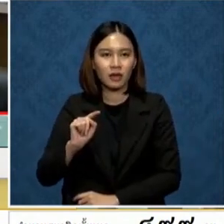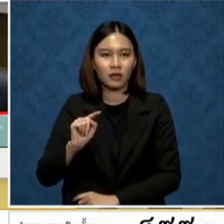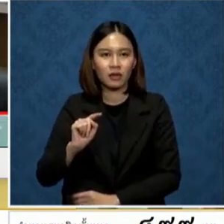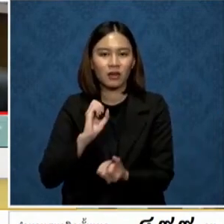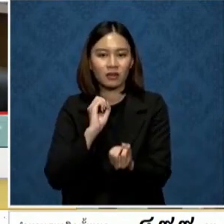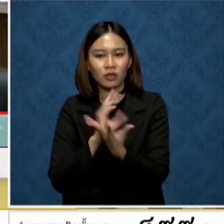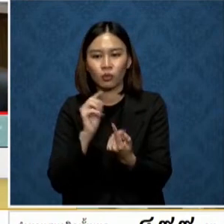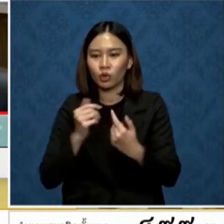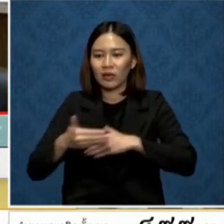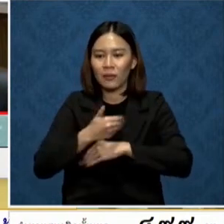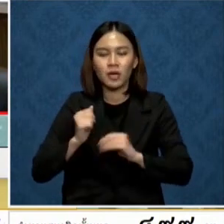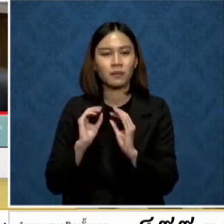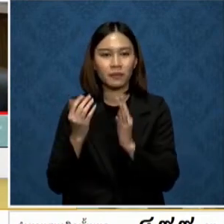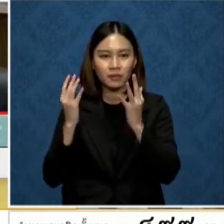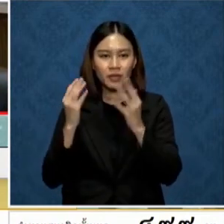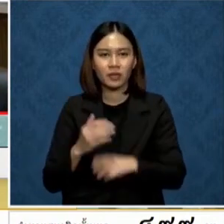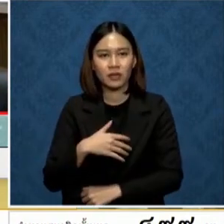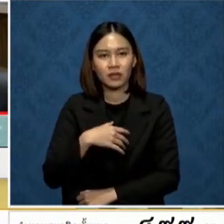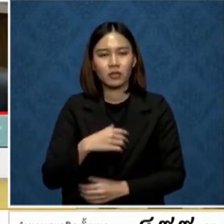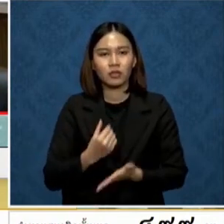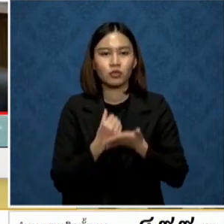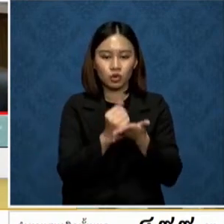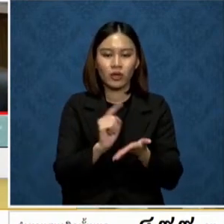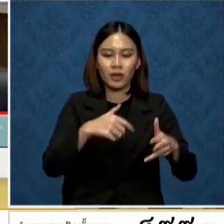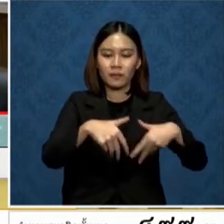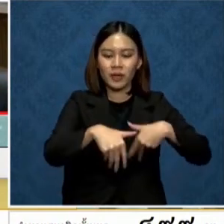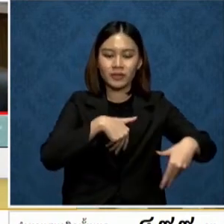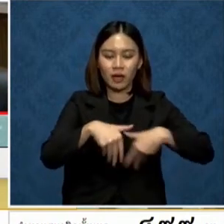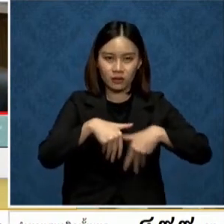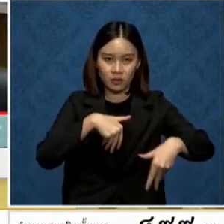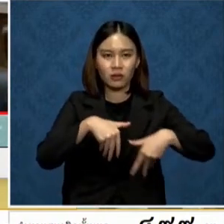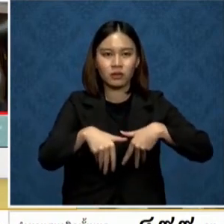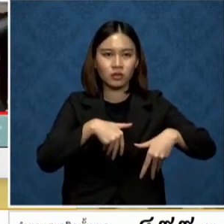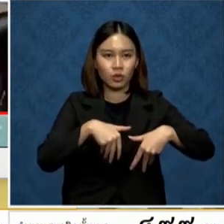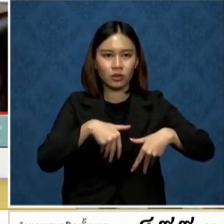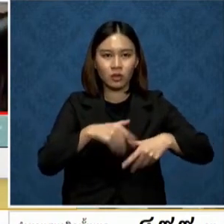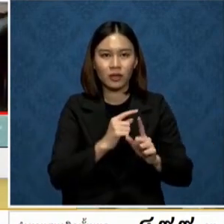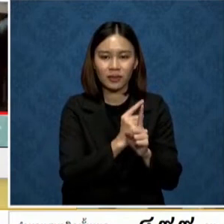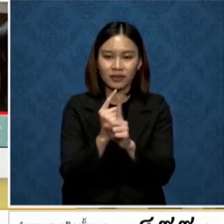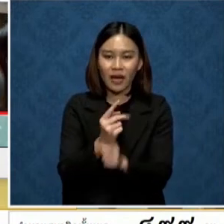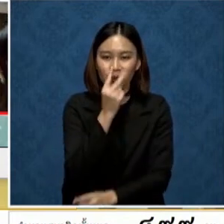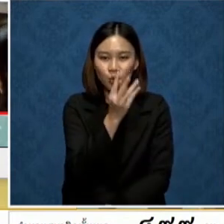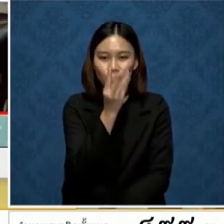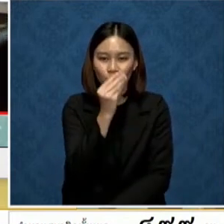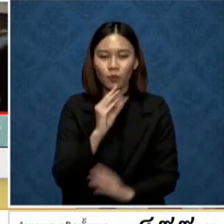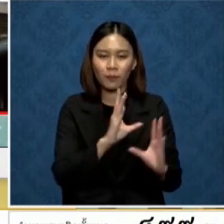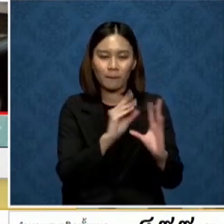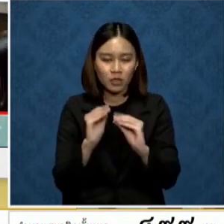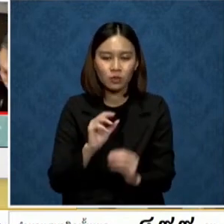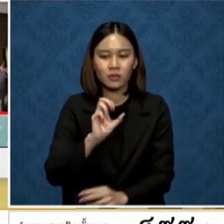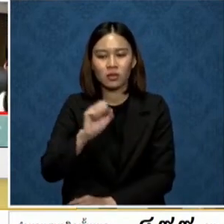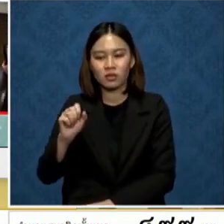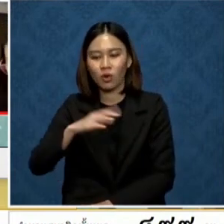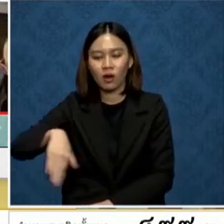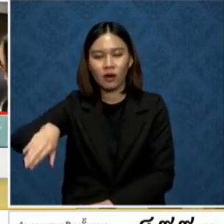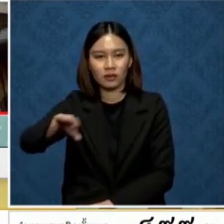ผลอะไรทางการเมืองด้วยค่ะมันแค่ทำให้ประชาชนนะคะที่ติดตามการประชุมสภาและทำให้ส.สที่